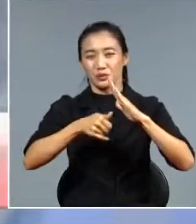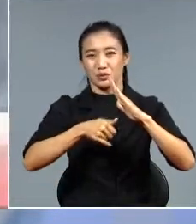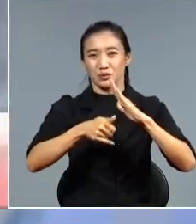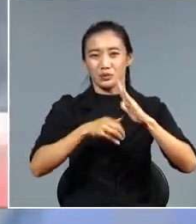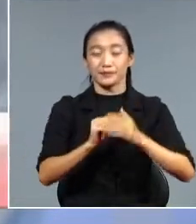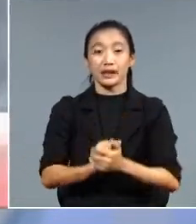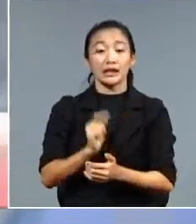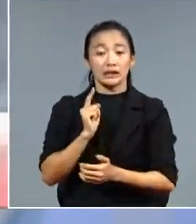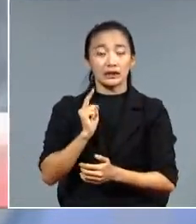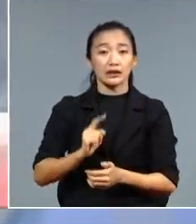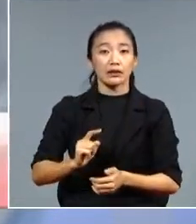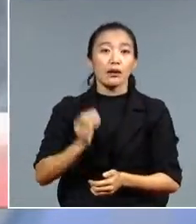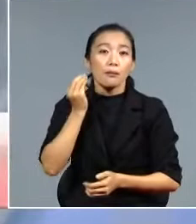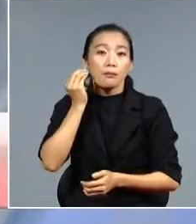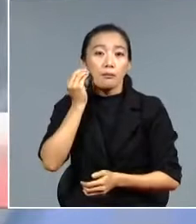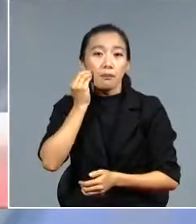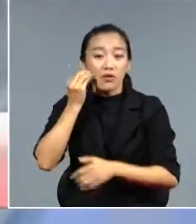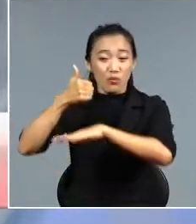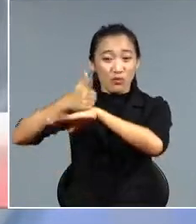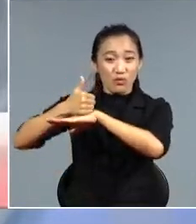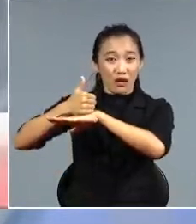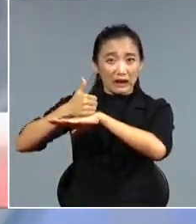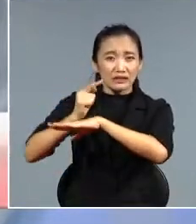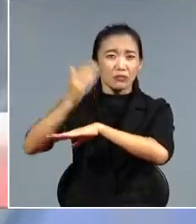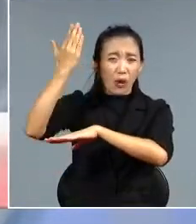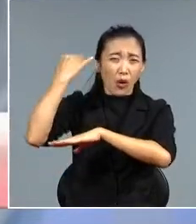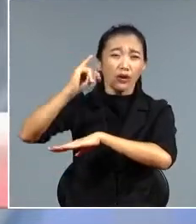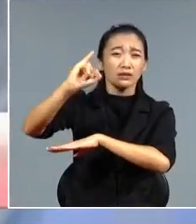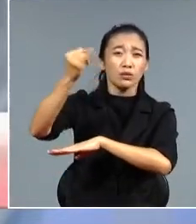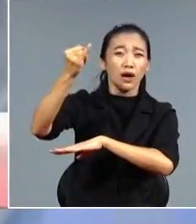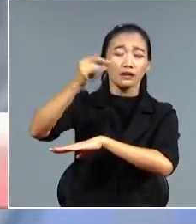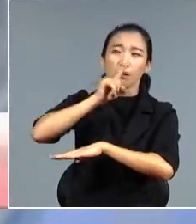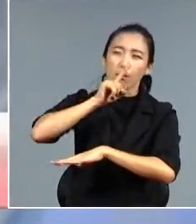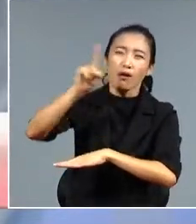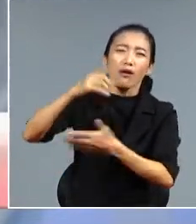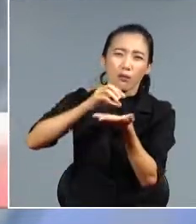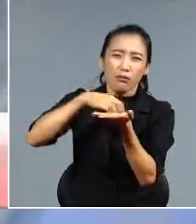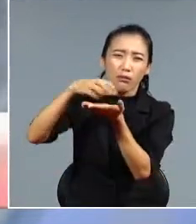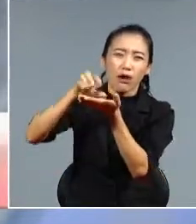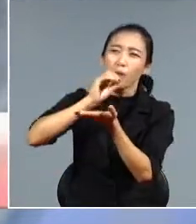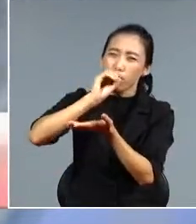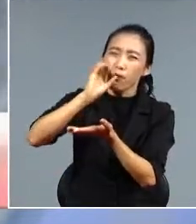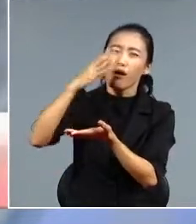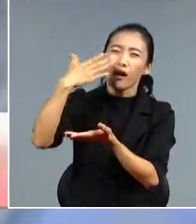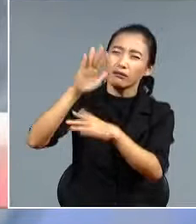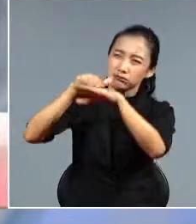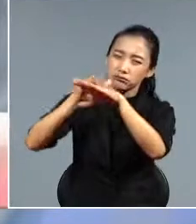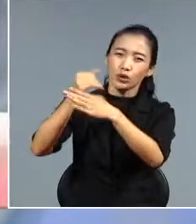าเคยร้องขอให้ทางจังหวัดเนี่ยช่วยเหลือนะ ค่ะ หลายปีแล้วก็ไม่มีใครเข้ามาช่